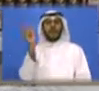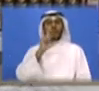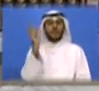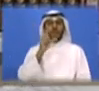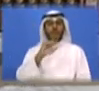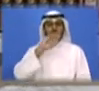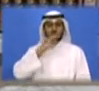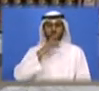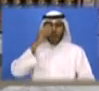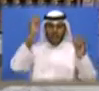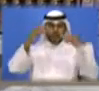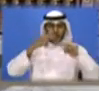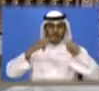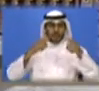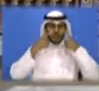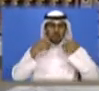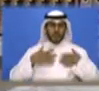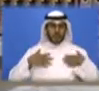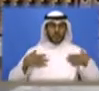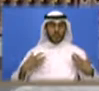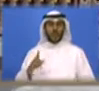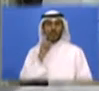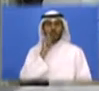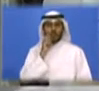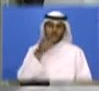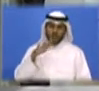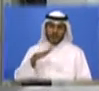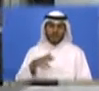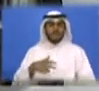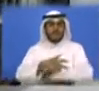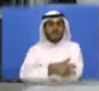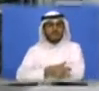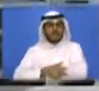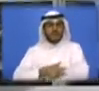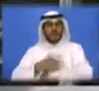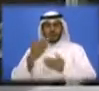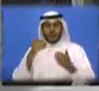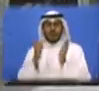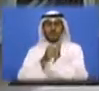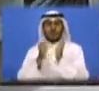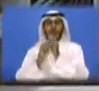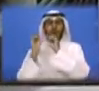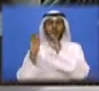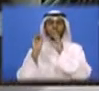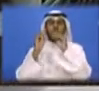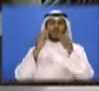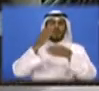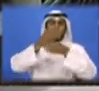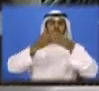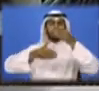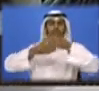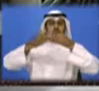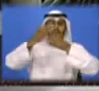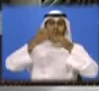الكويت والمدارس ودور الأيتام وغيرهم. المشاريع الخيرة متنوعة وكثيرة في دولة